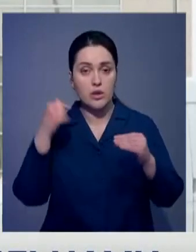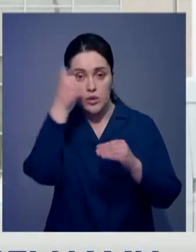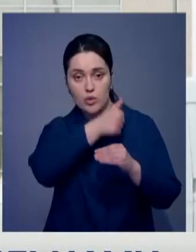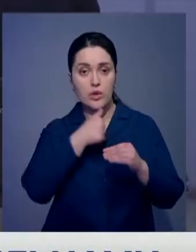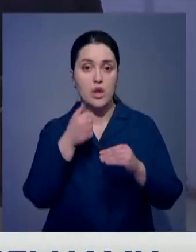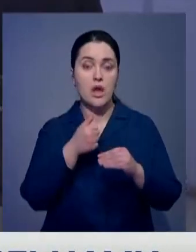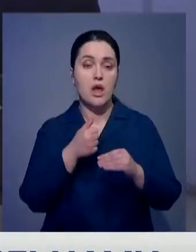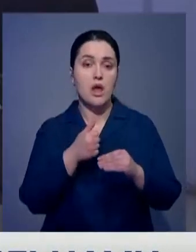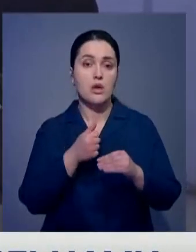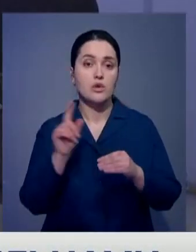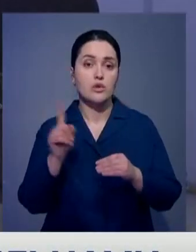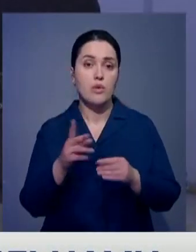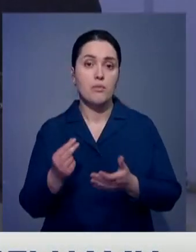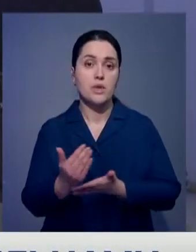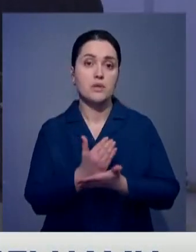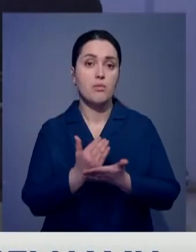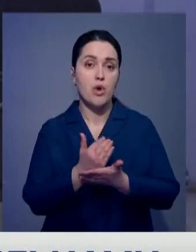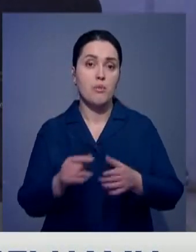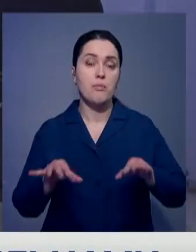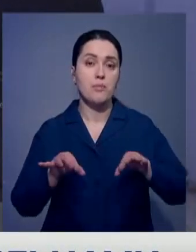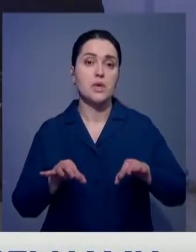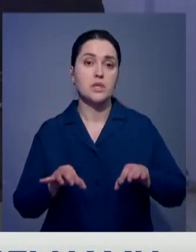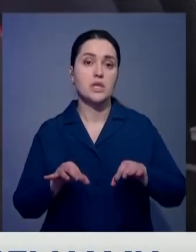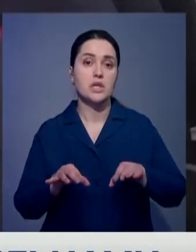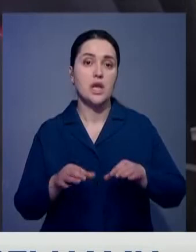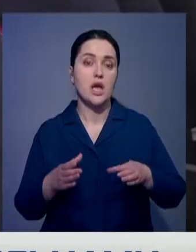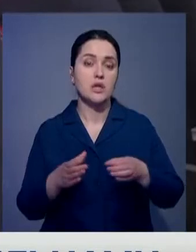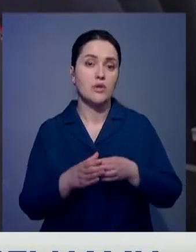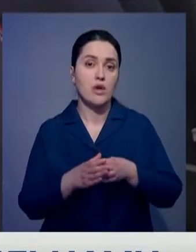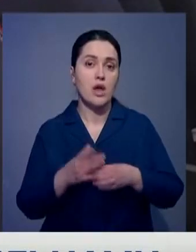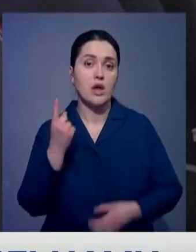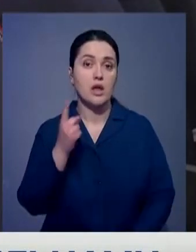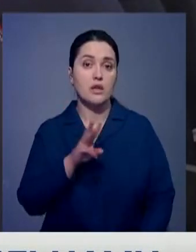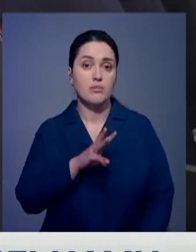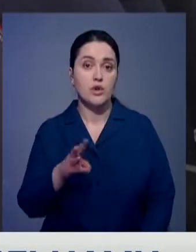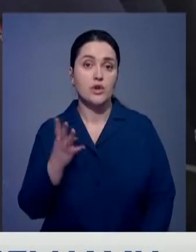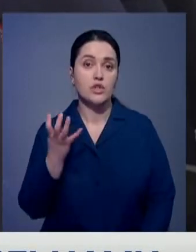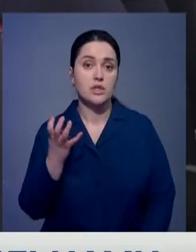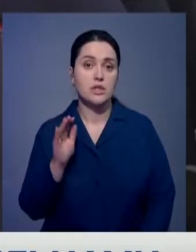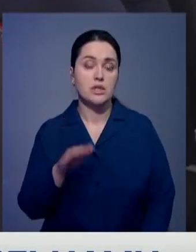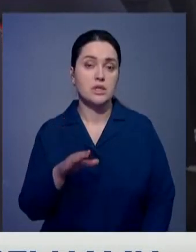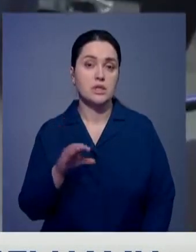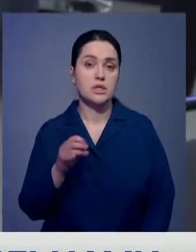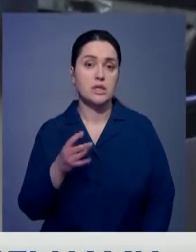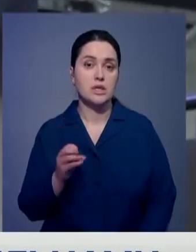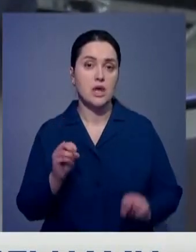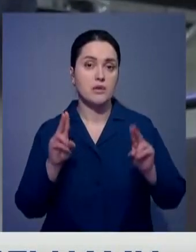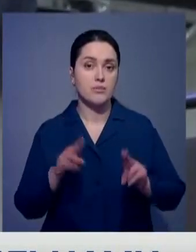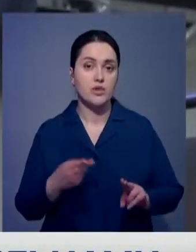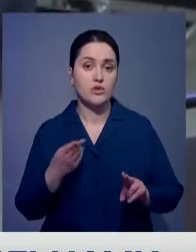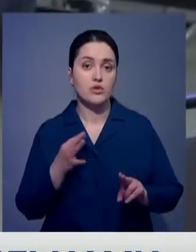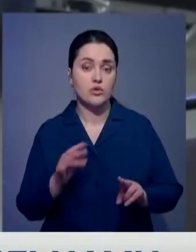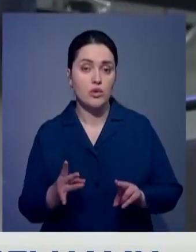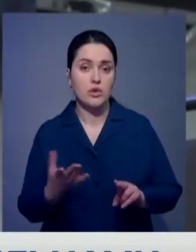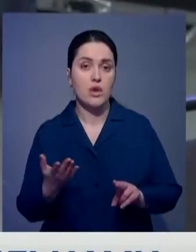2010 годы. Специалисты рассказали, что утилизационный сбор на машины этой категории составит 1 400 000 тенге.